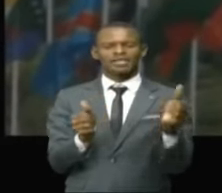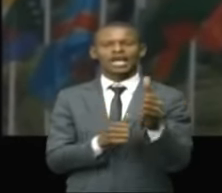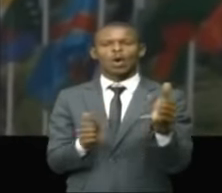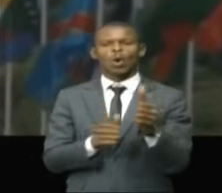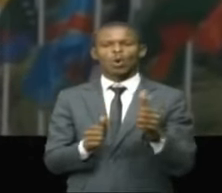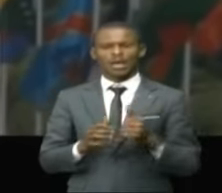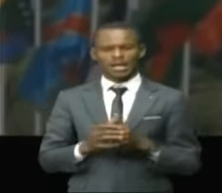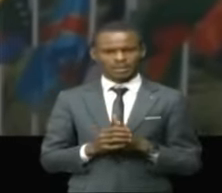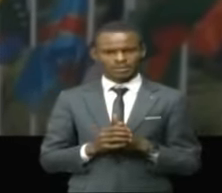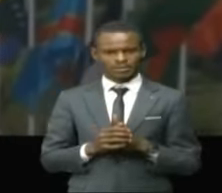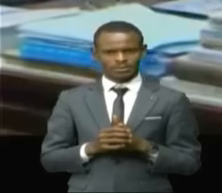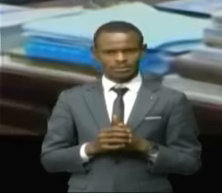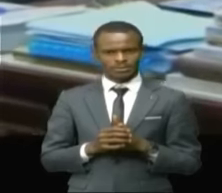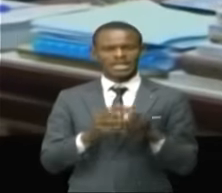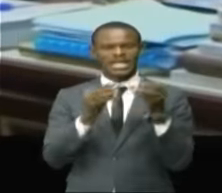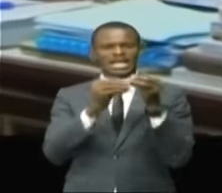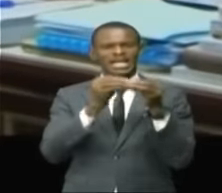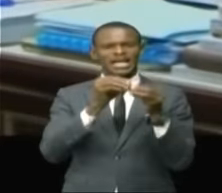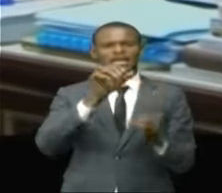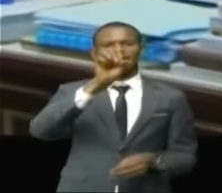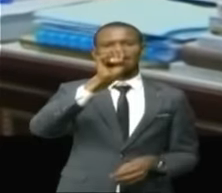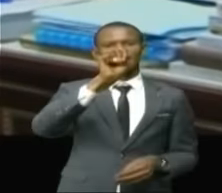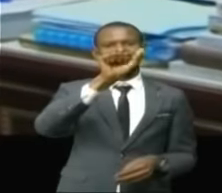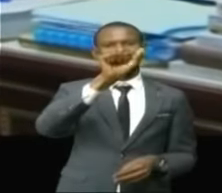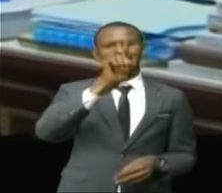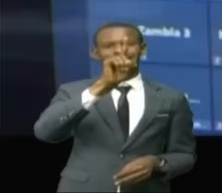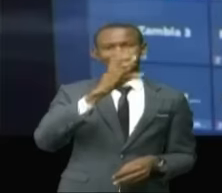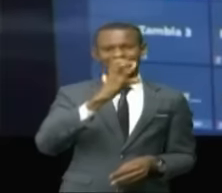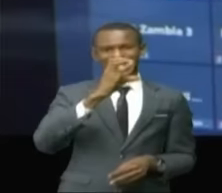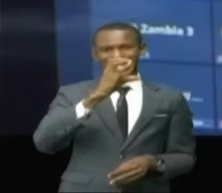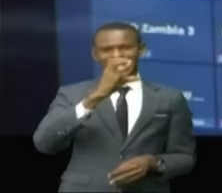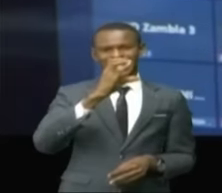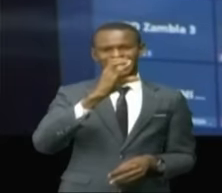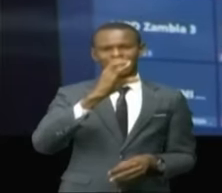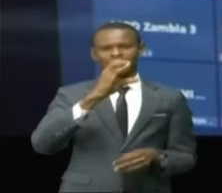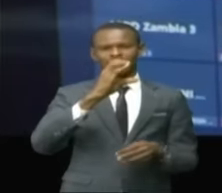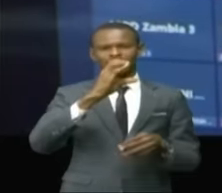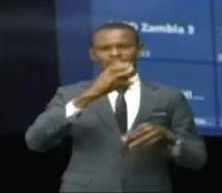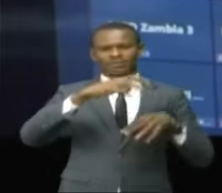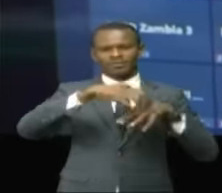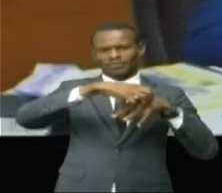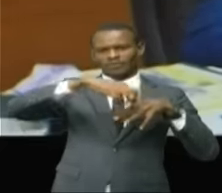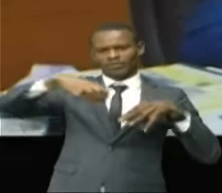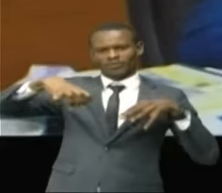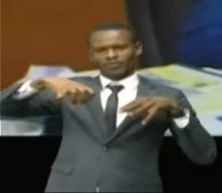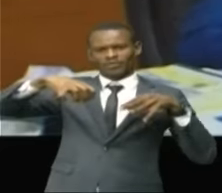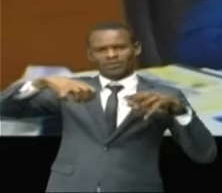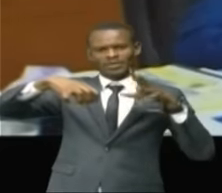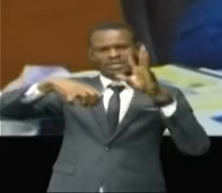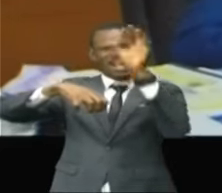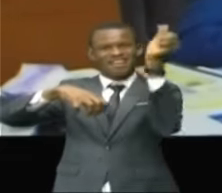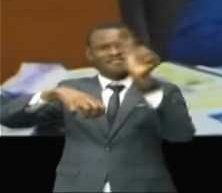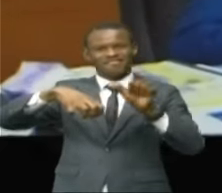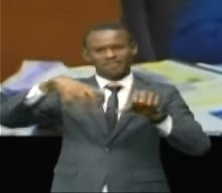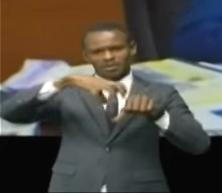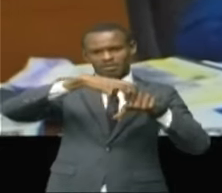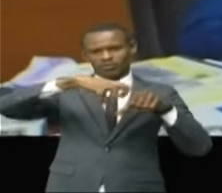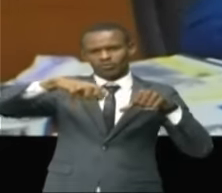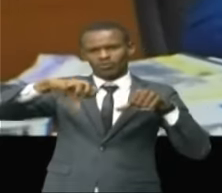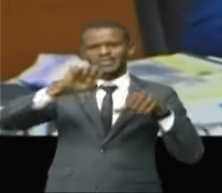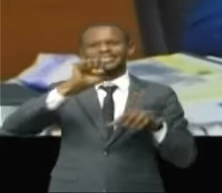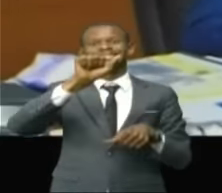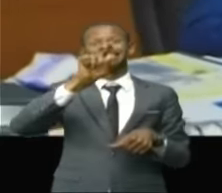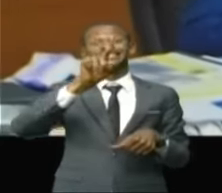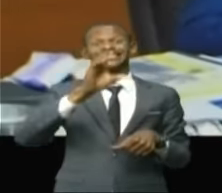l'Afrique australe se sont retrouvés après une rencontre en visioconférence pour la tenue du sommet extraordinaire qui